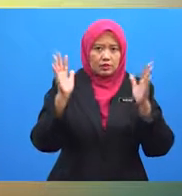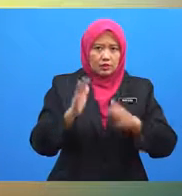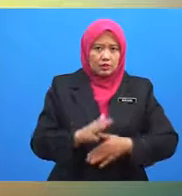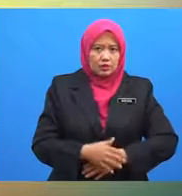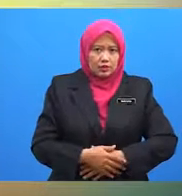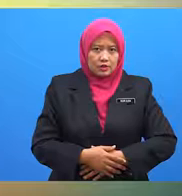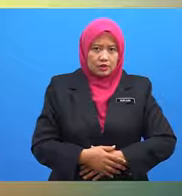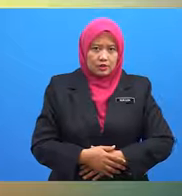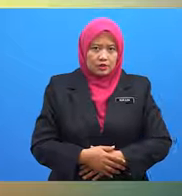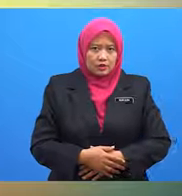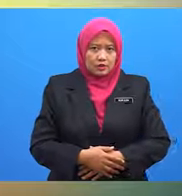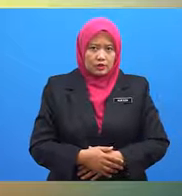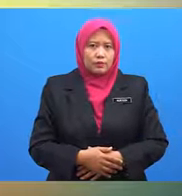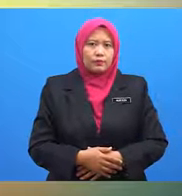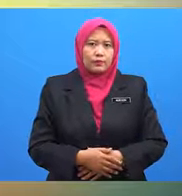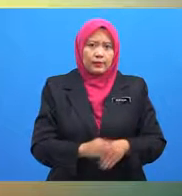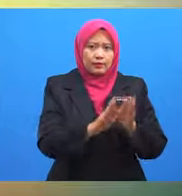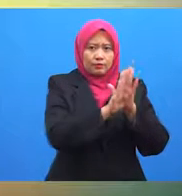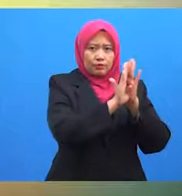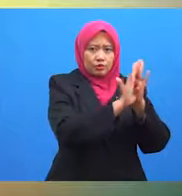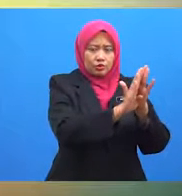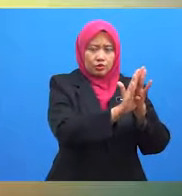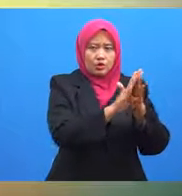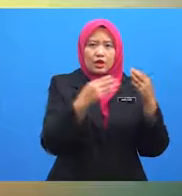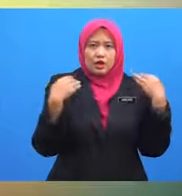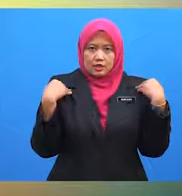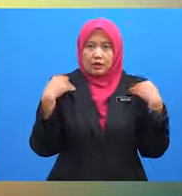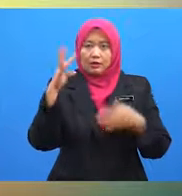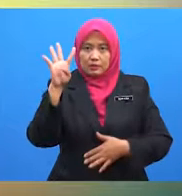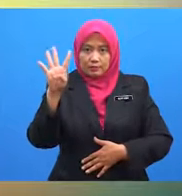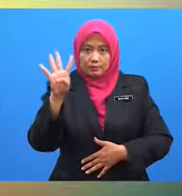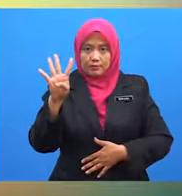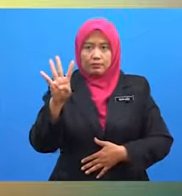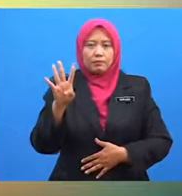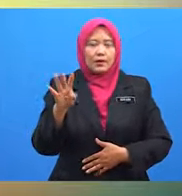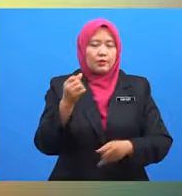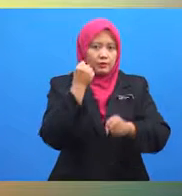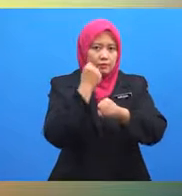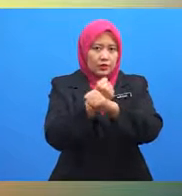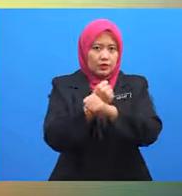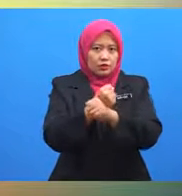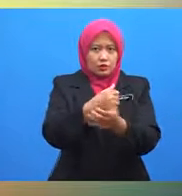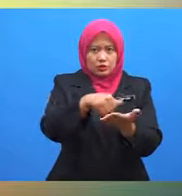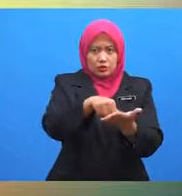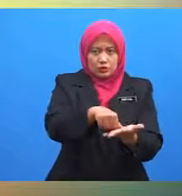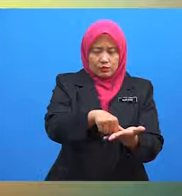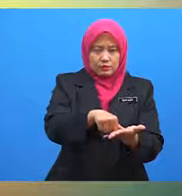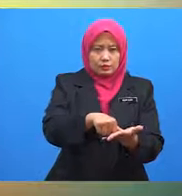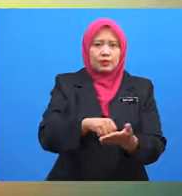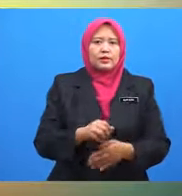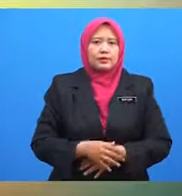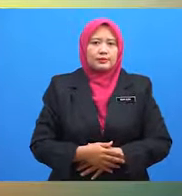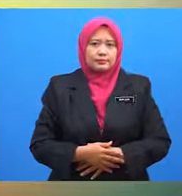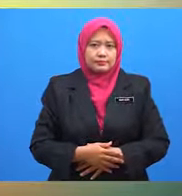Sriwijaya diperoleh daripada 4 batu bersurat yang ditemui di Palembang, Jambi dan